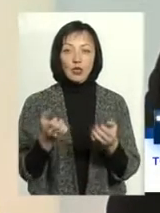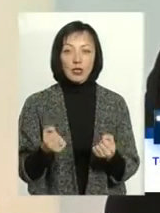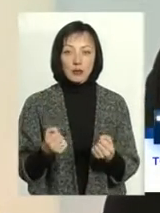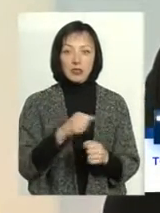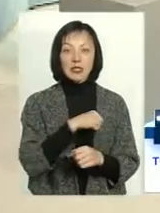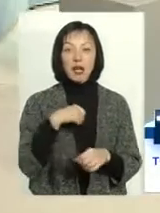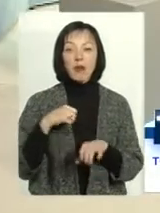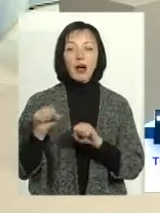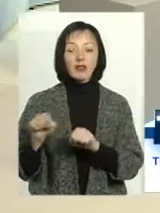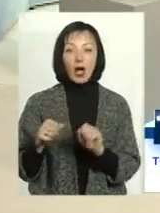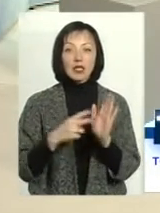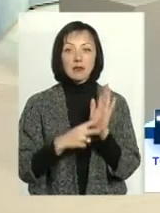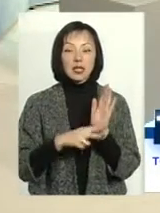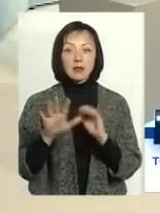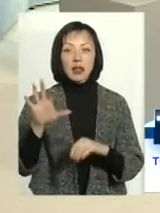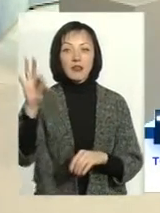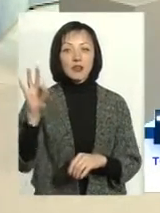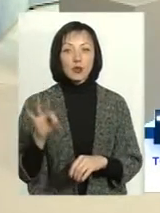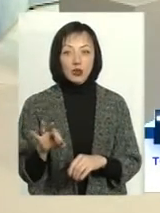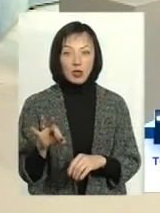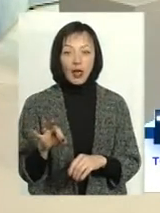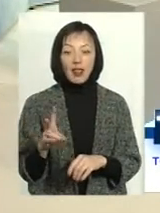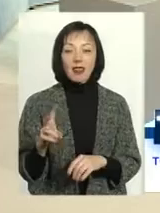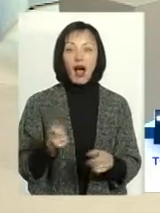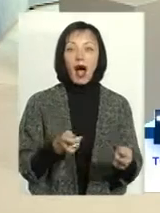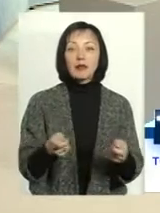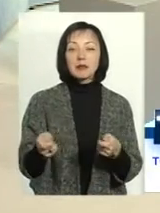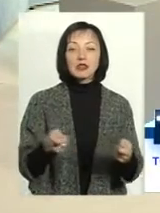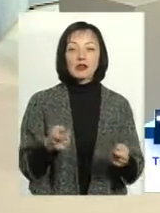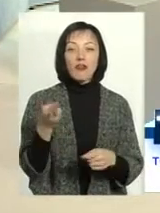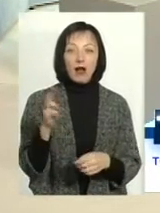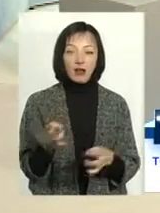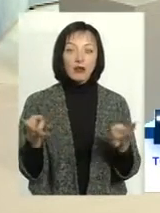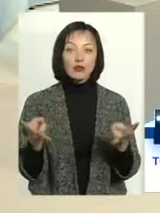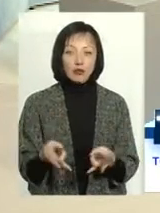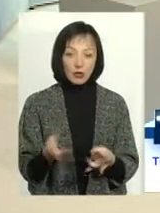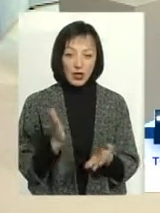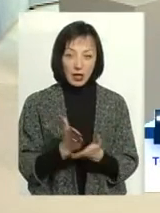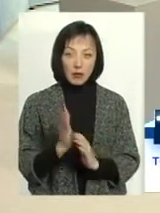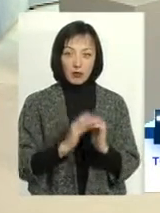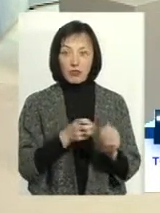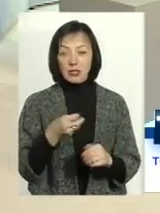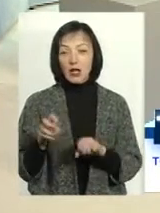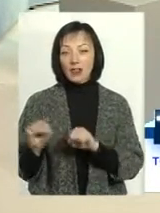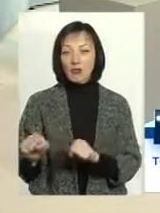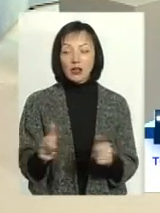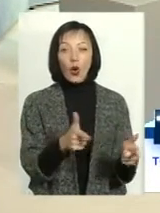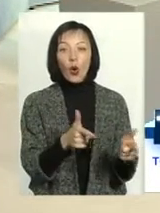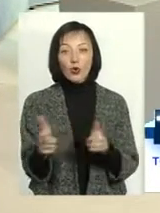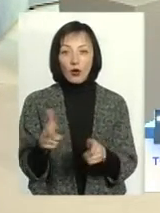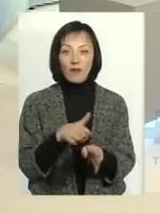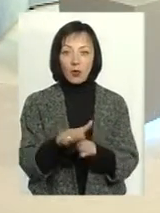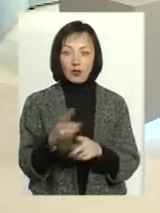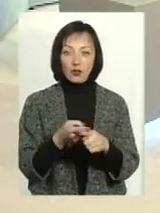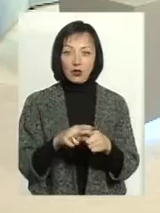сам адвокат. А 75% вони йдуть на адміністрування. Для чого? Є професійні адвокати, які готові виконувати